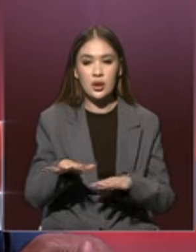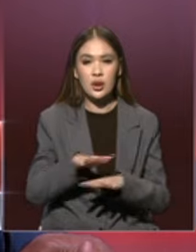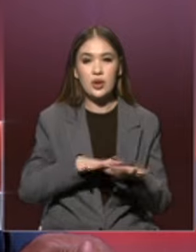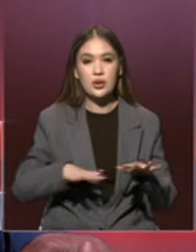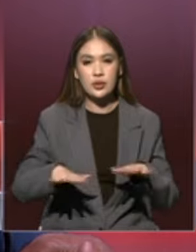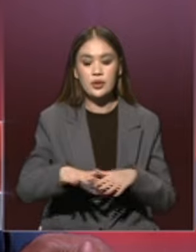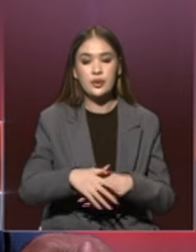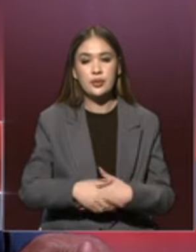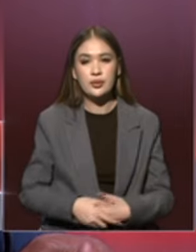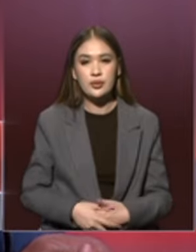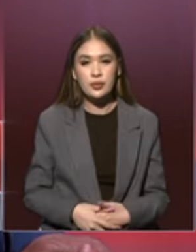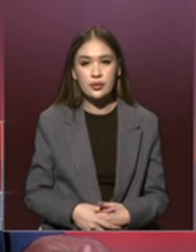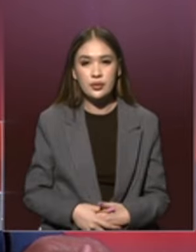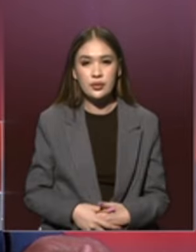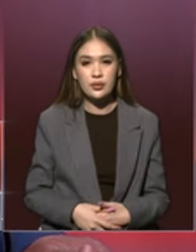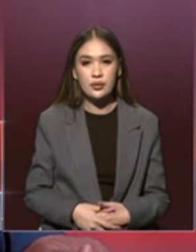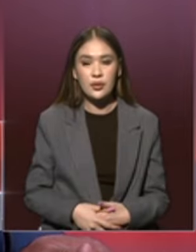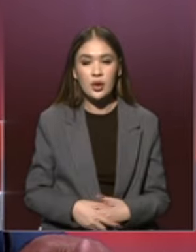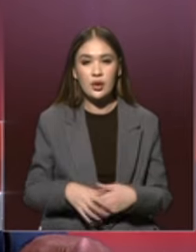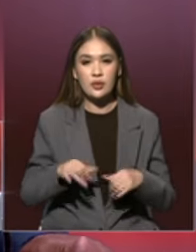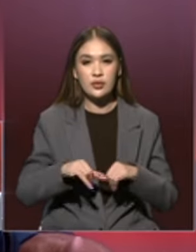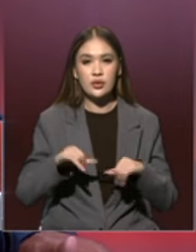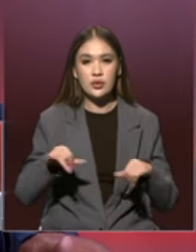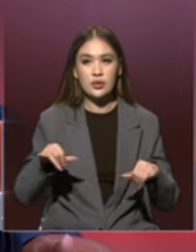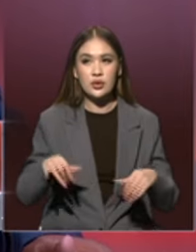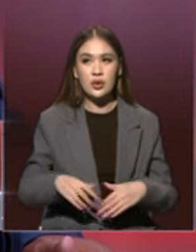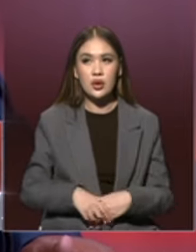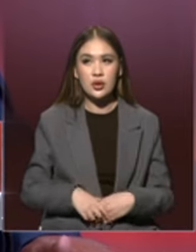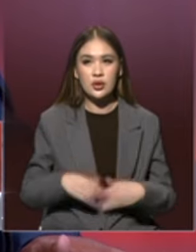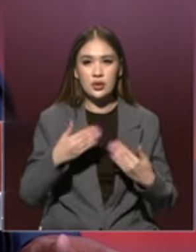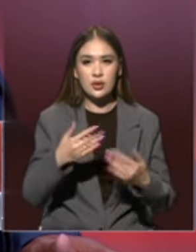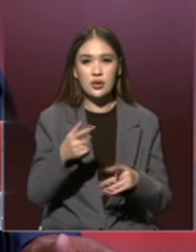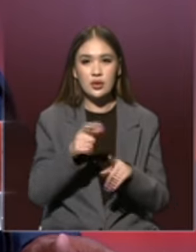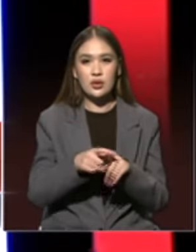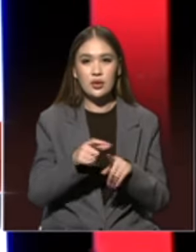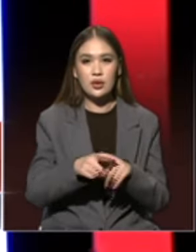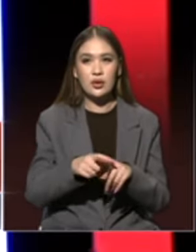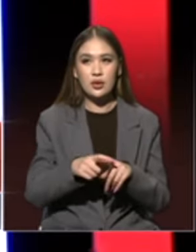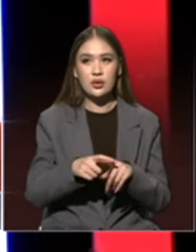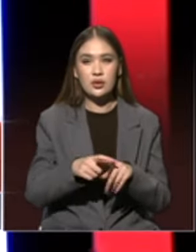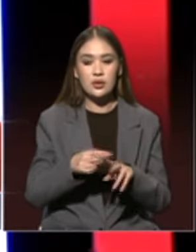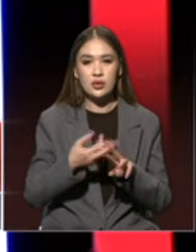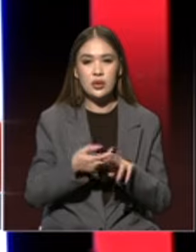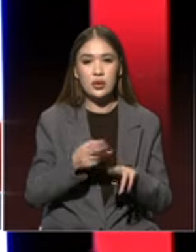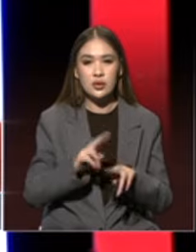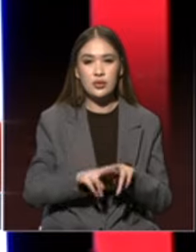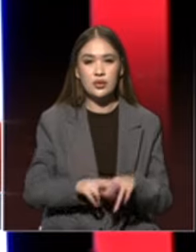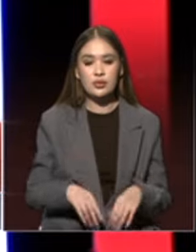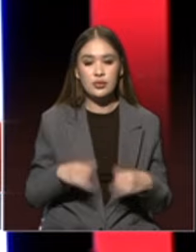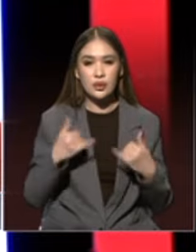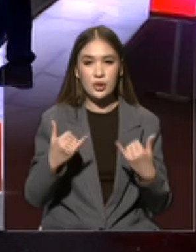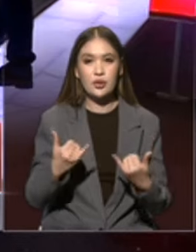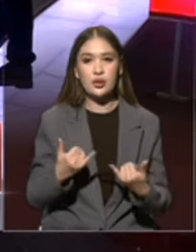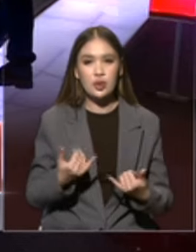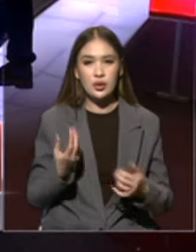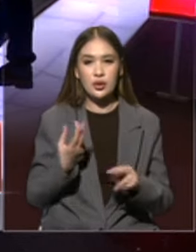өлімді жерде өгіз семіреді дейді. Сіздің қанатты сөздеріңізден қорқатын болдық қой. Сондықтан бүгінгі